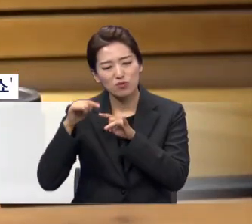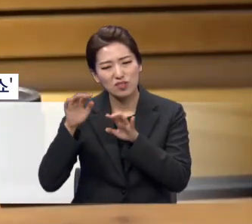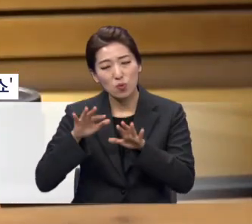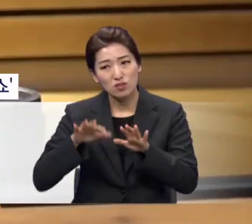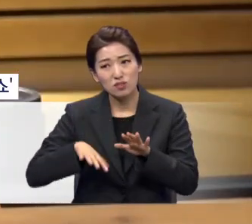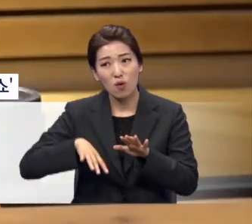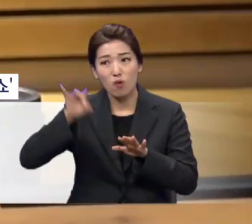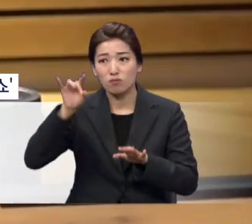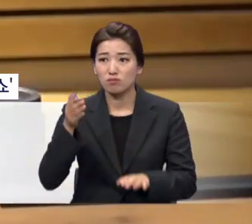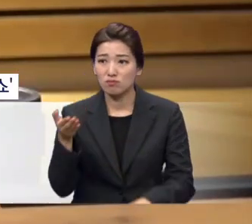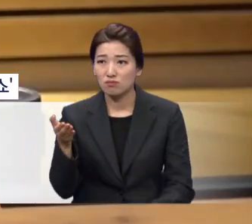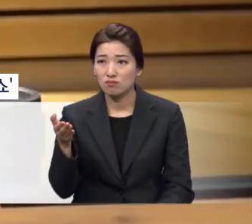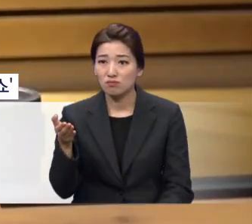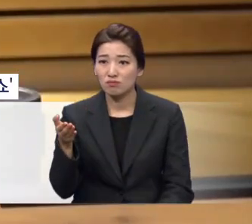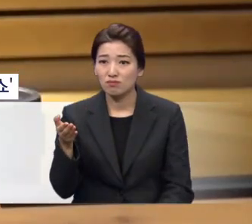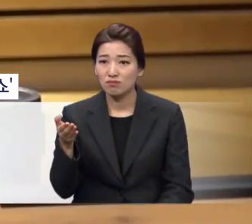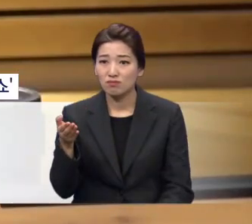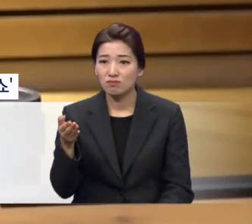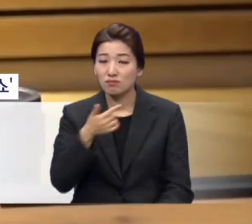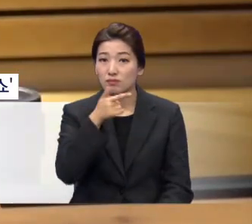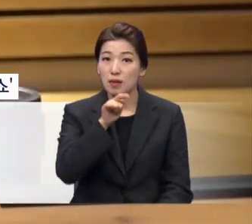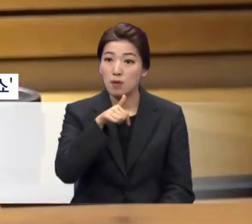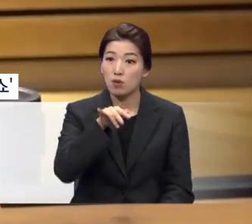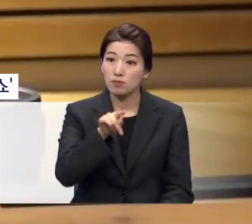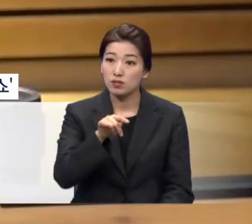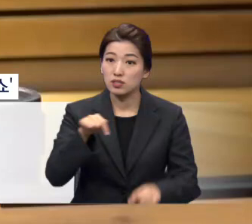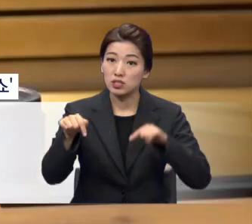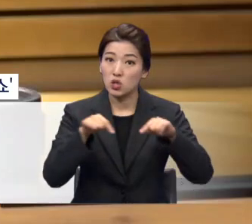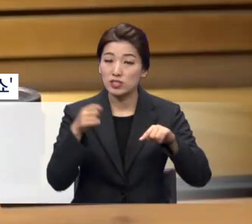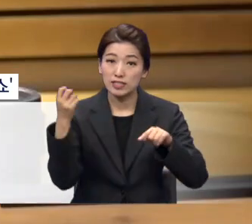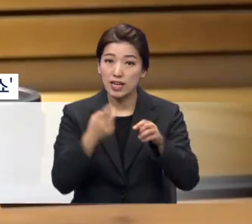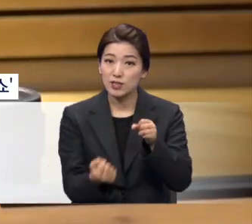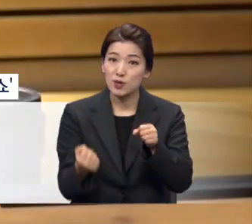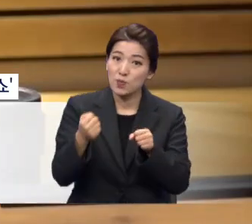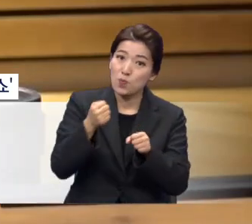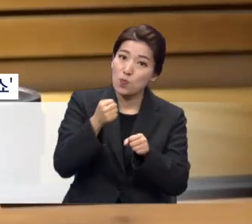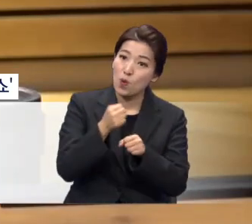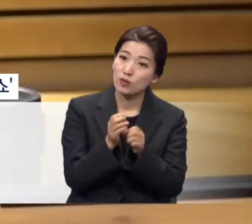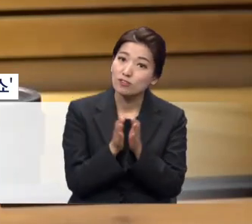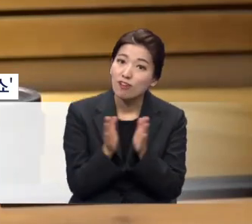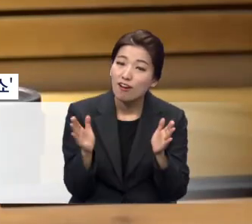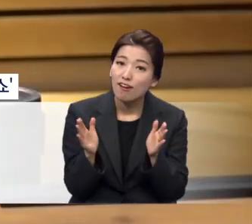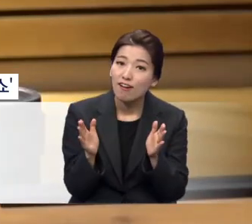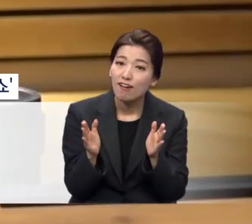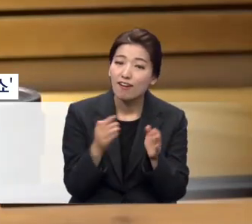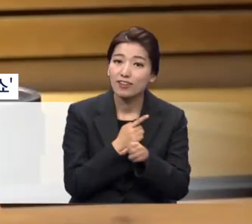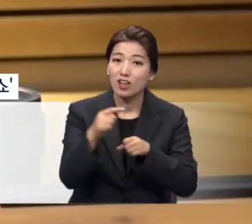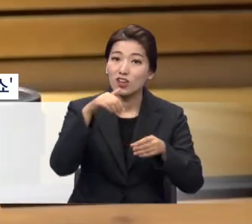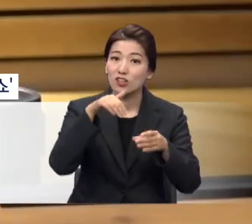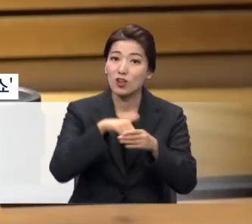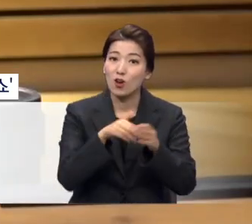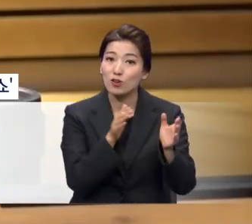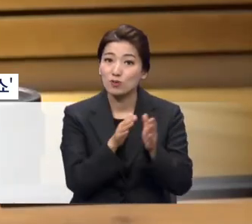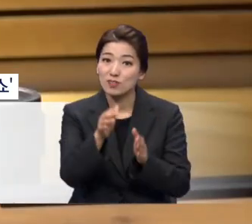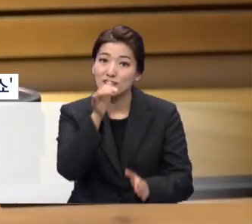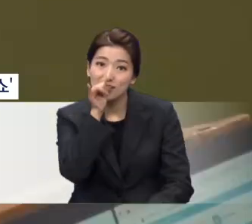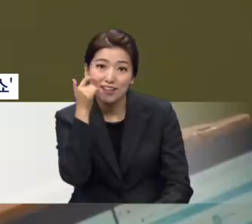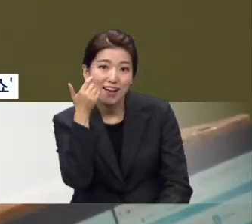혹시 총선 출마 준비하시나요 정개 복기 준비하시나요 이런 질문이 상당히 많이 올라오는데